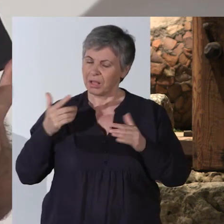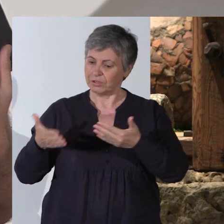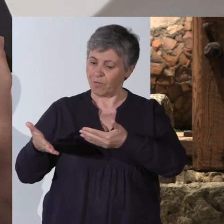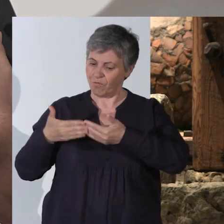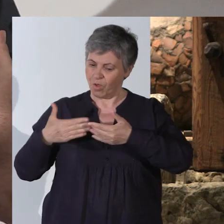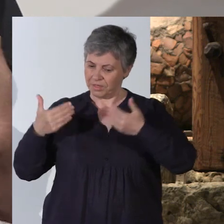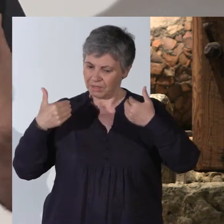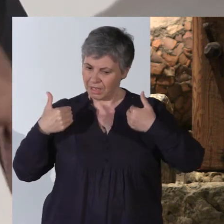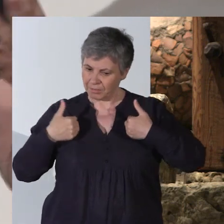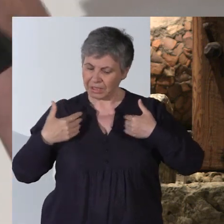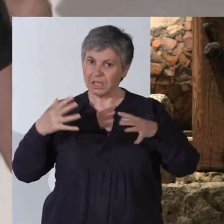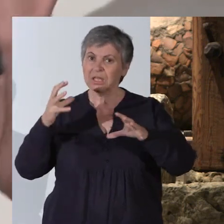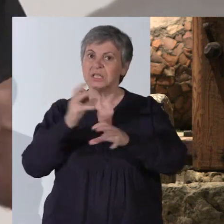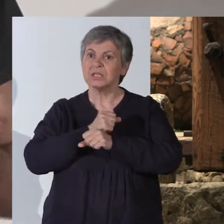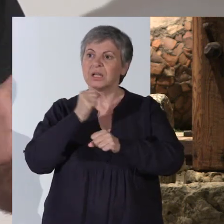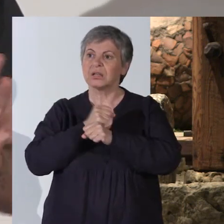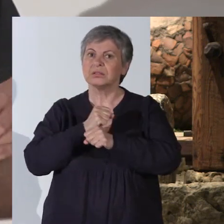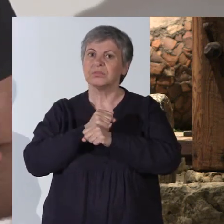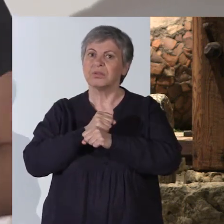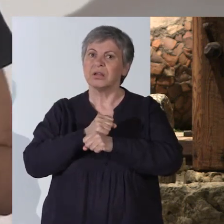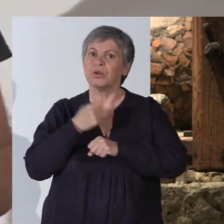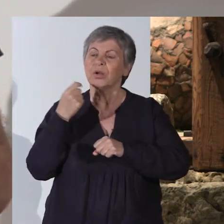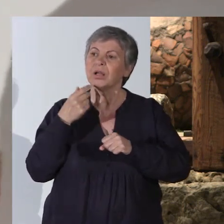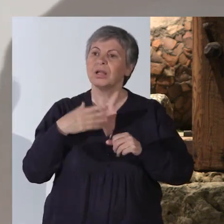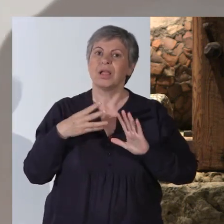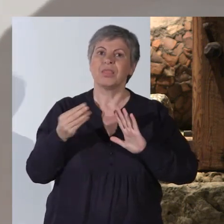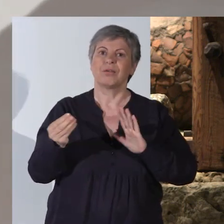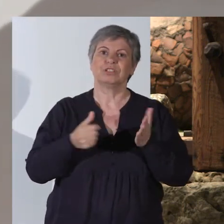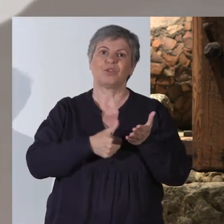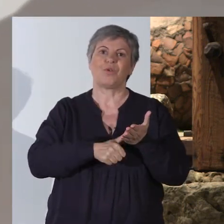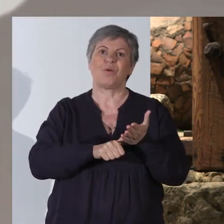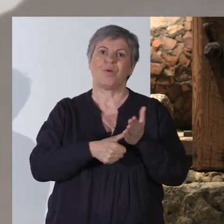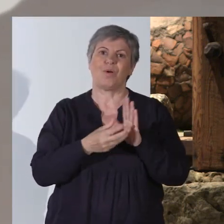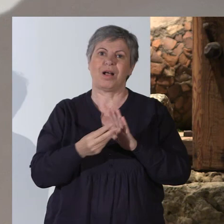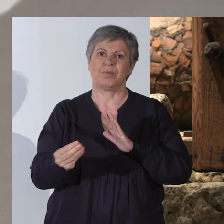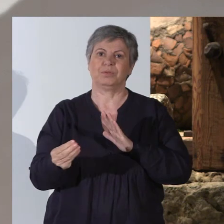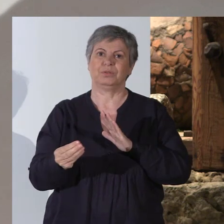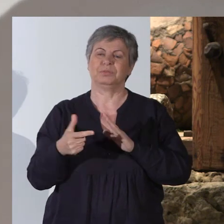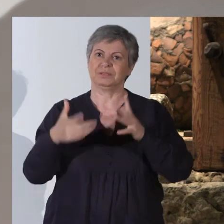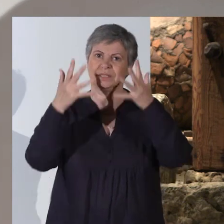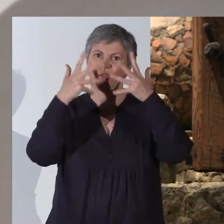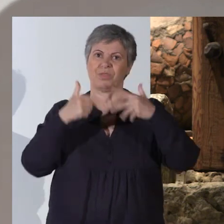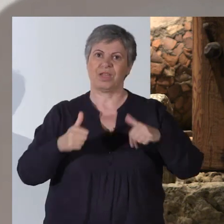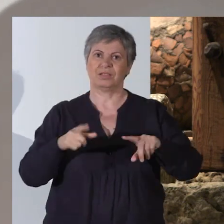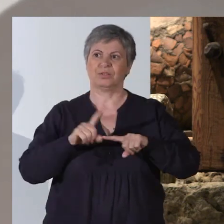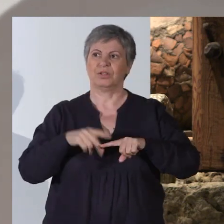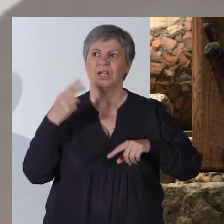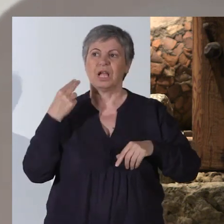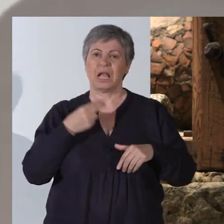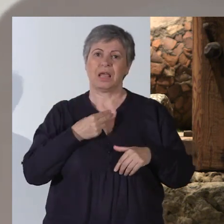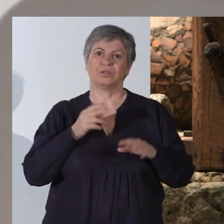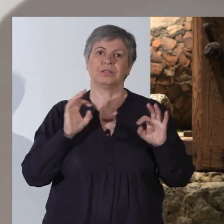καταφέρω να αφήσω ένα όποιο αποτύπωμα είναι αυτό στο θέατρο κωφών ελλάδος το οποίο θεωρώ ότι είναι και πολύ νωρίς